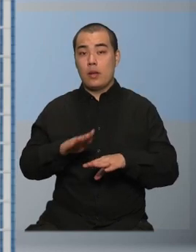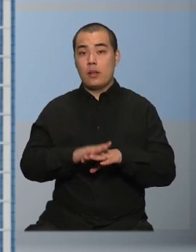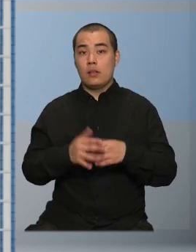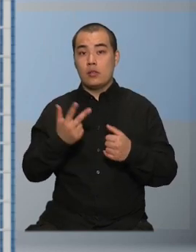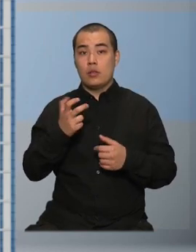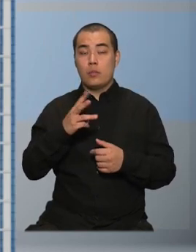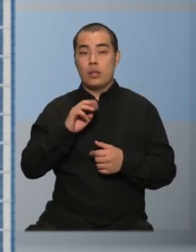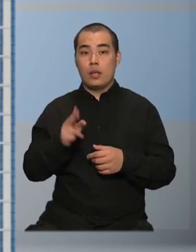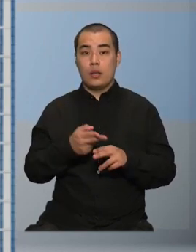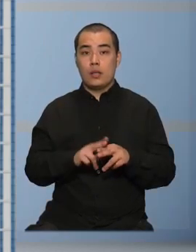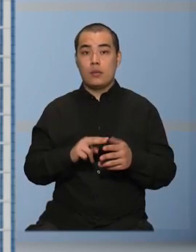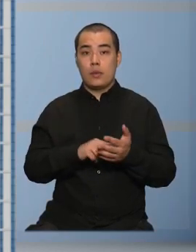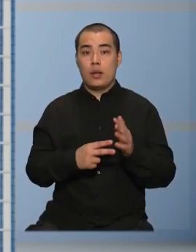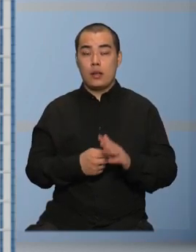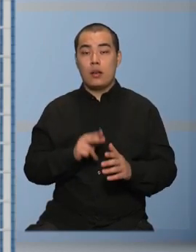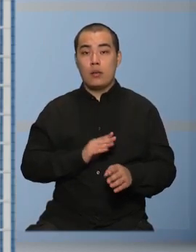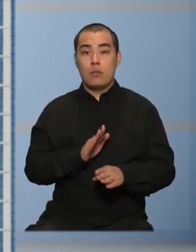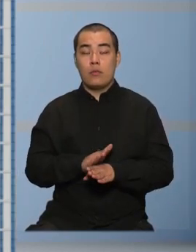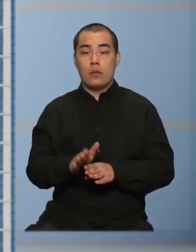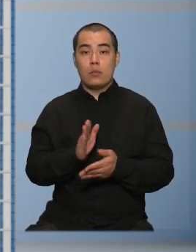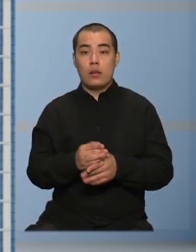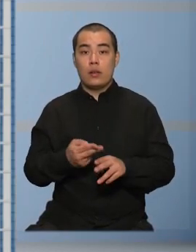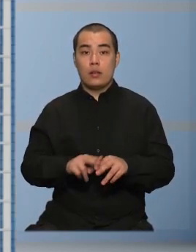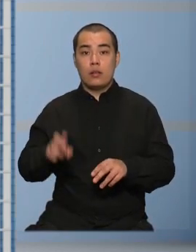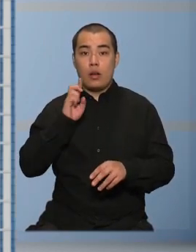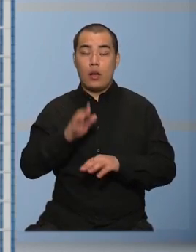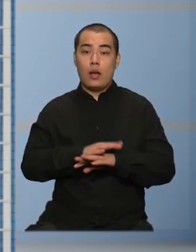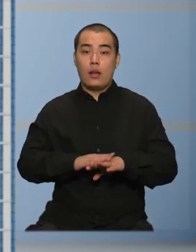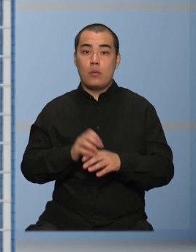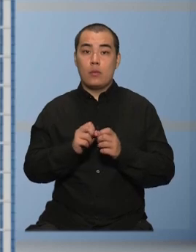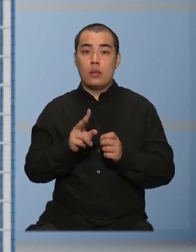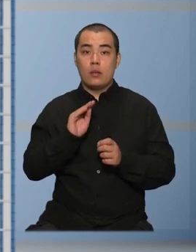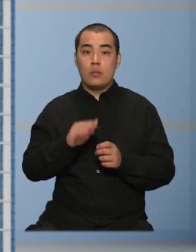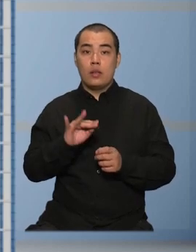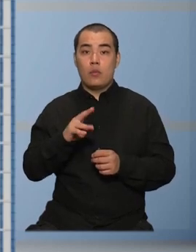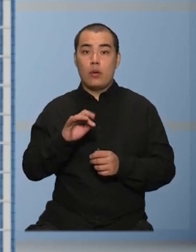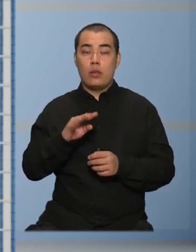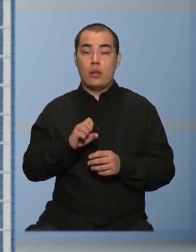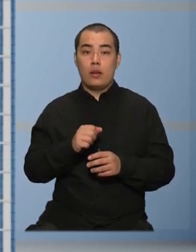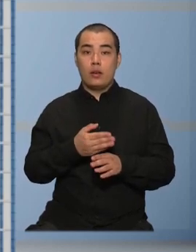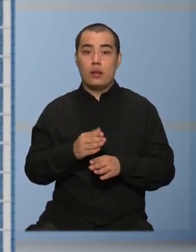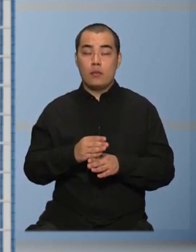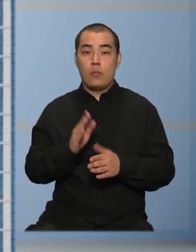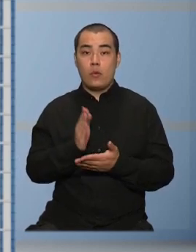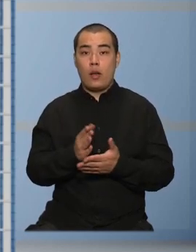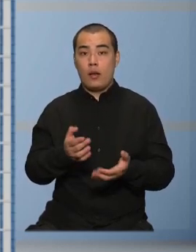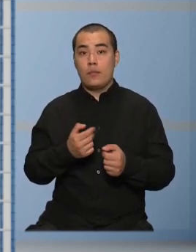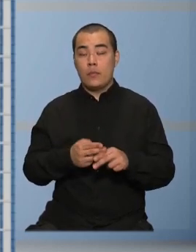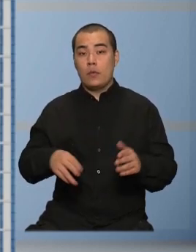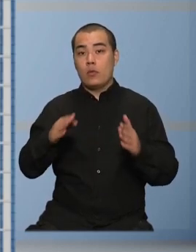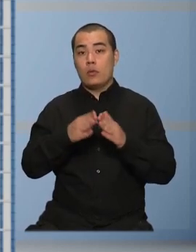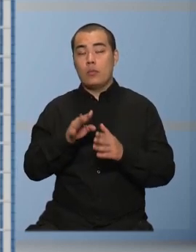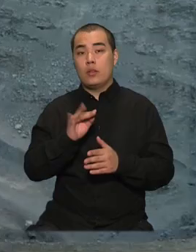теңге бағытталатын бағдарлама іске қосылады. Бұл ел азаматтарына 12 мың ипотекалық қарыз алуға мүмкіндік бермек. Сондай-ақ Қасым